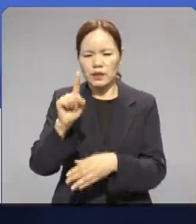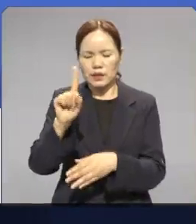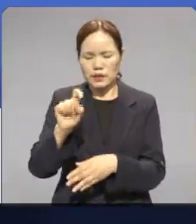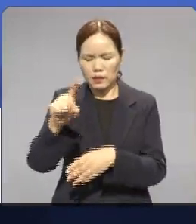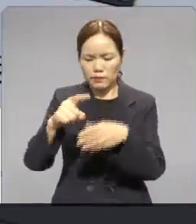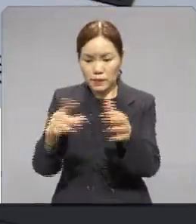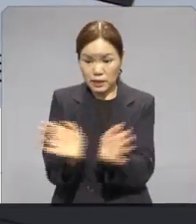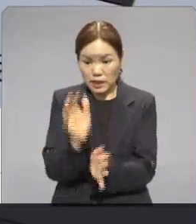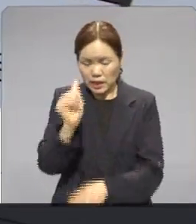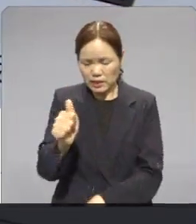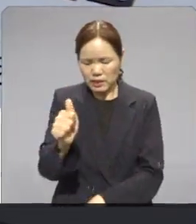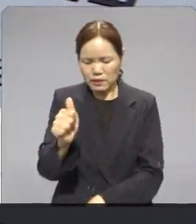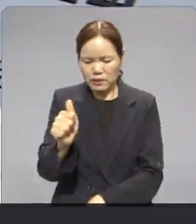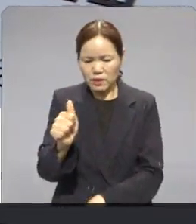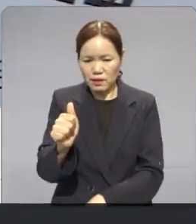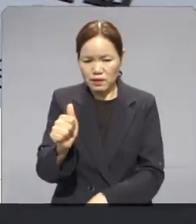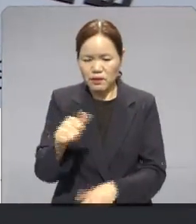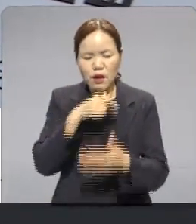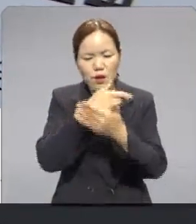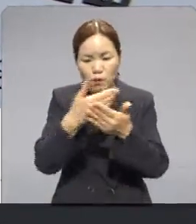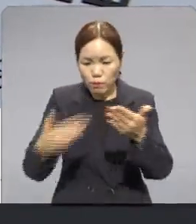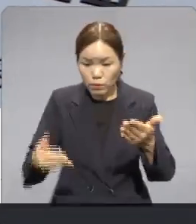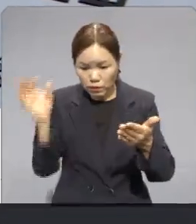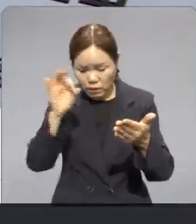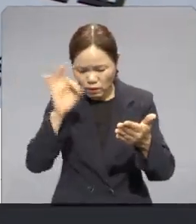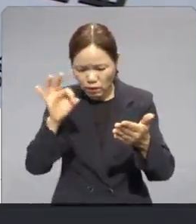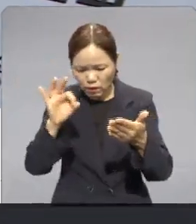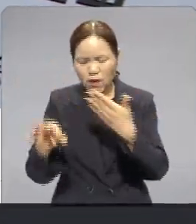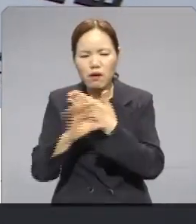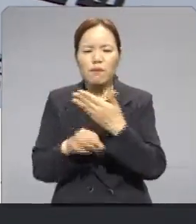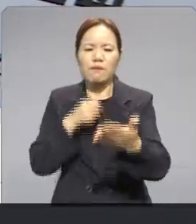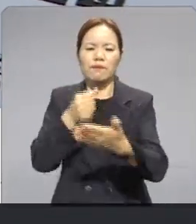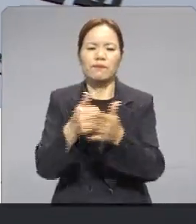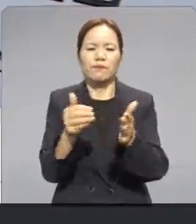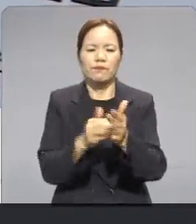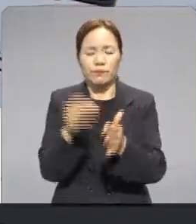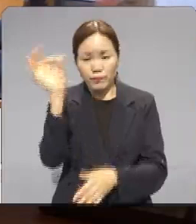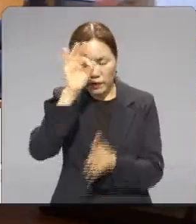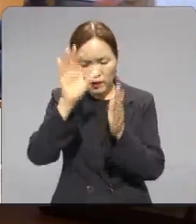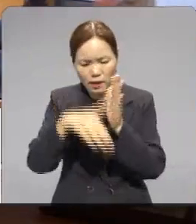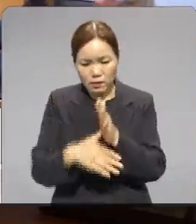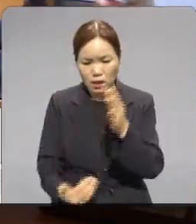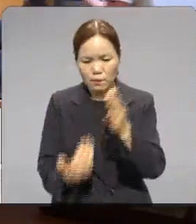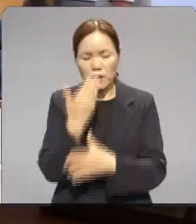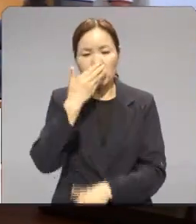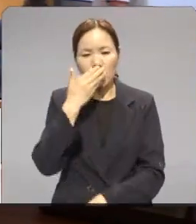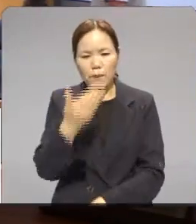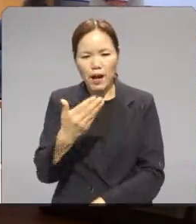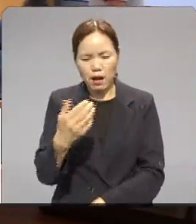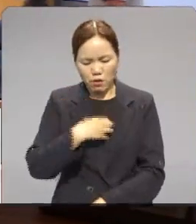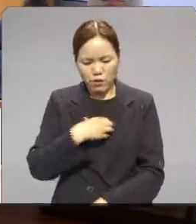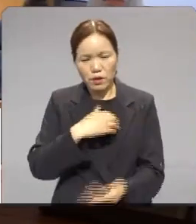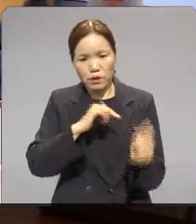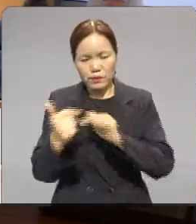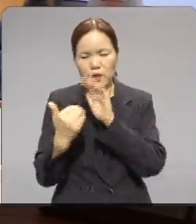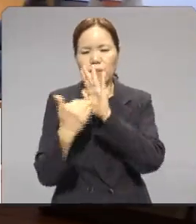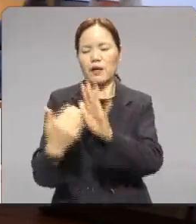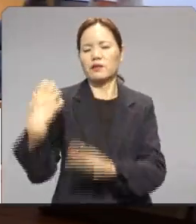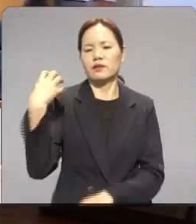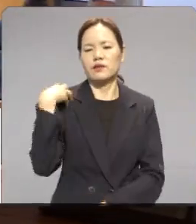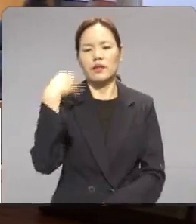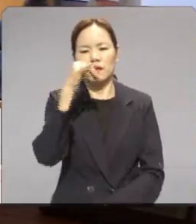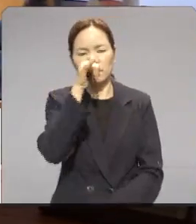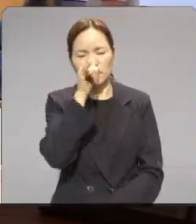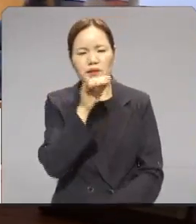지시를 임의적으로 내렸다고 판단했습니다. 임 전 사단장은 수색 과정에서 발생할 수 있는 위험을 방지할